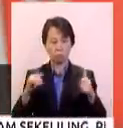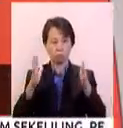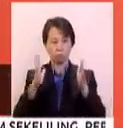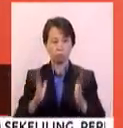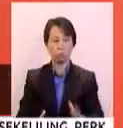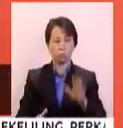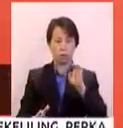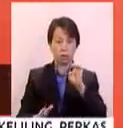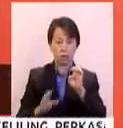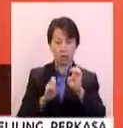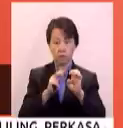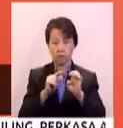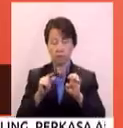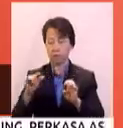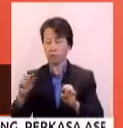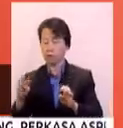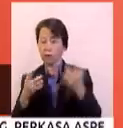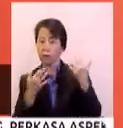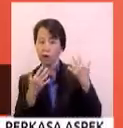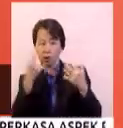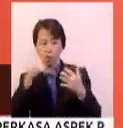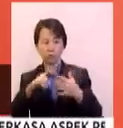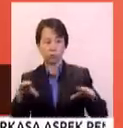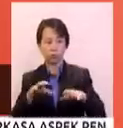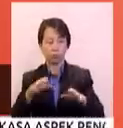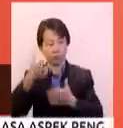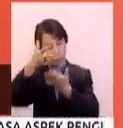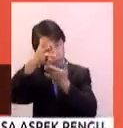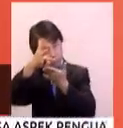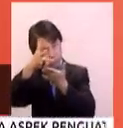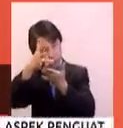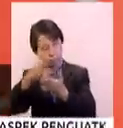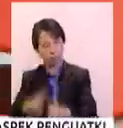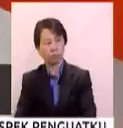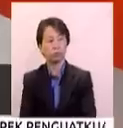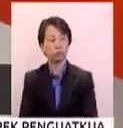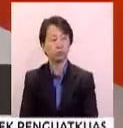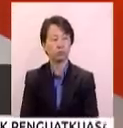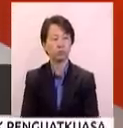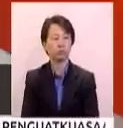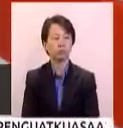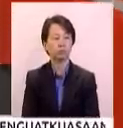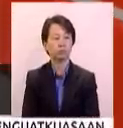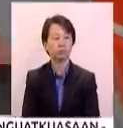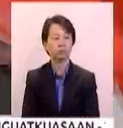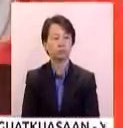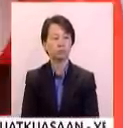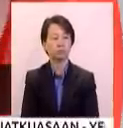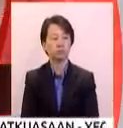Avengers Endgame sedang menunggu untuk menjalani penggambaran.